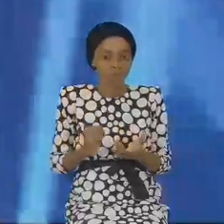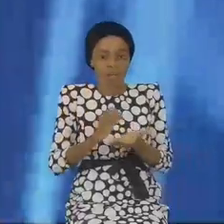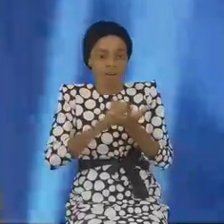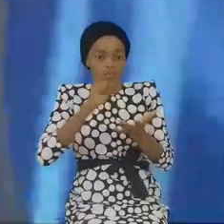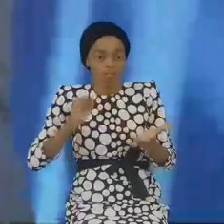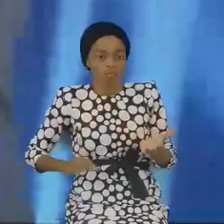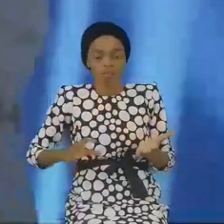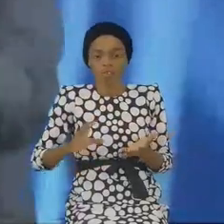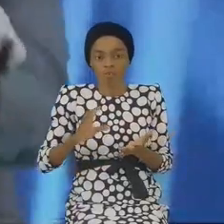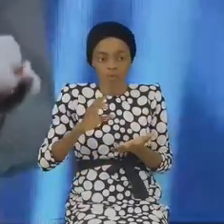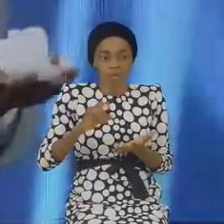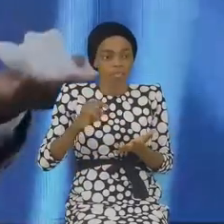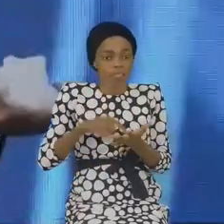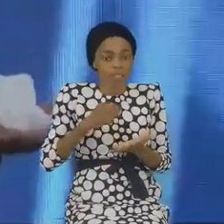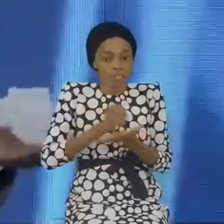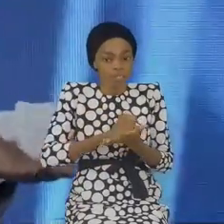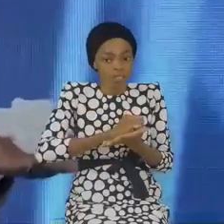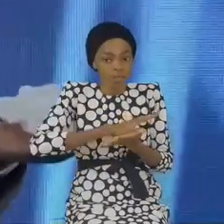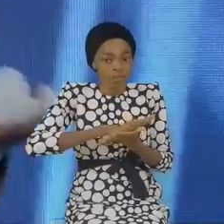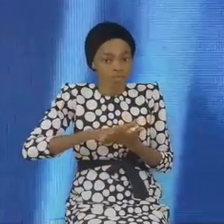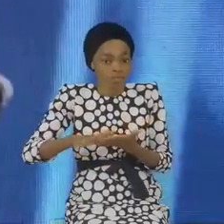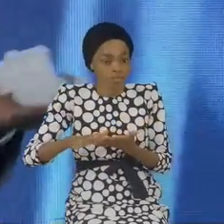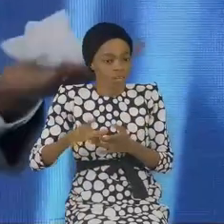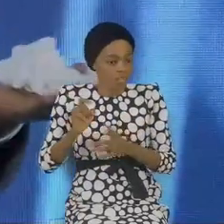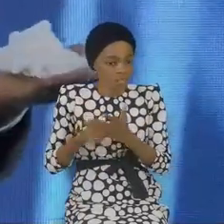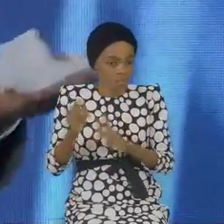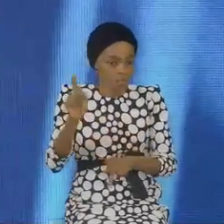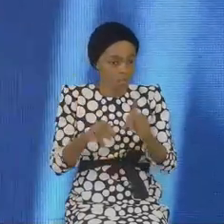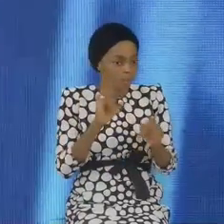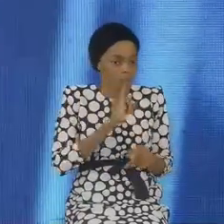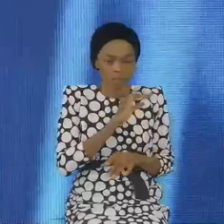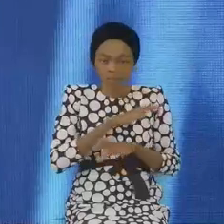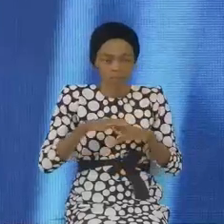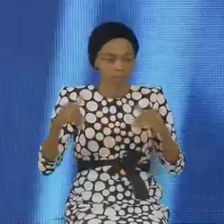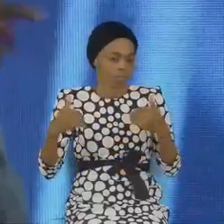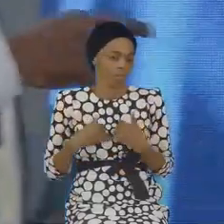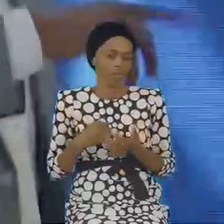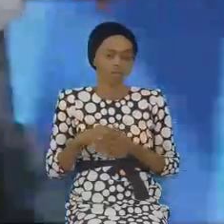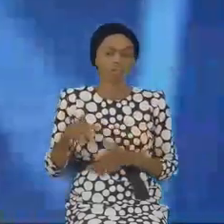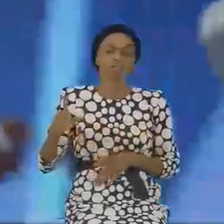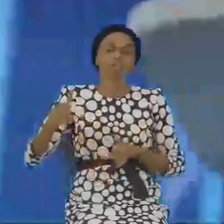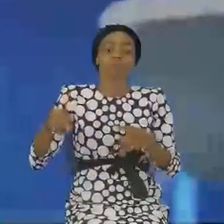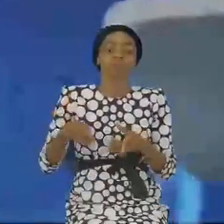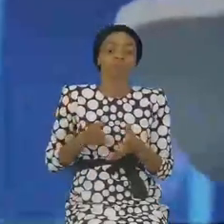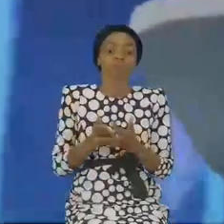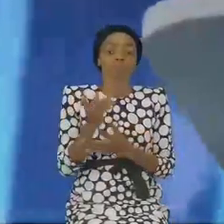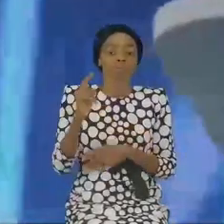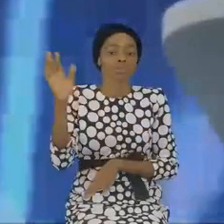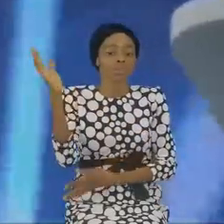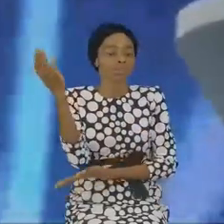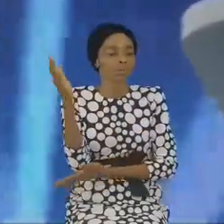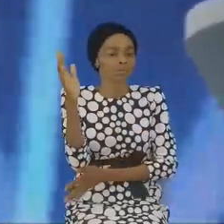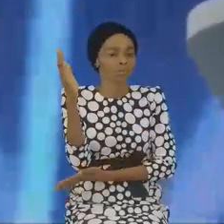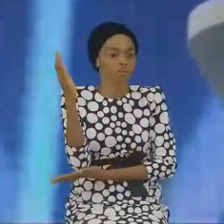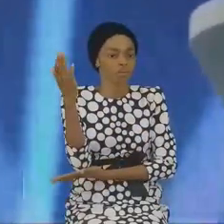sanctificateurs, ils n'avaient pas eu ça. Et ils ont traversé le désert, et plusieurs parmi eux n'ont pas pu